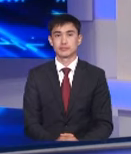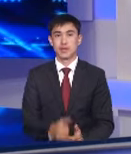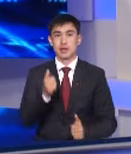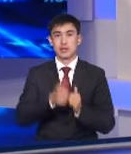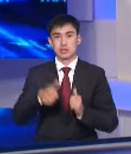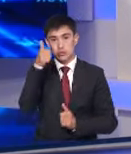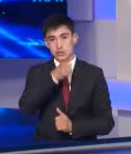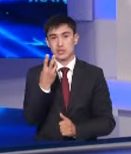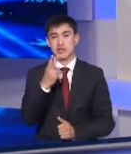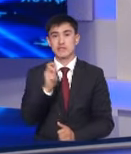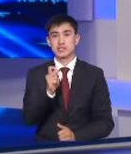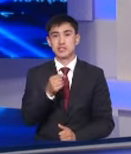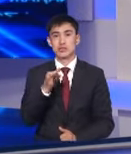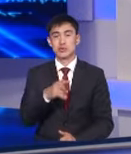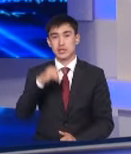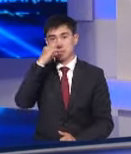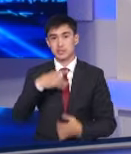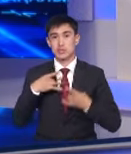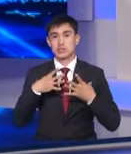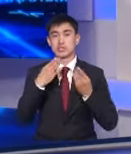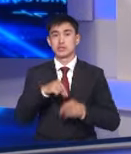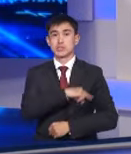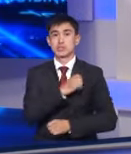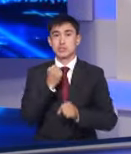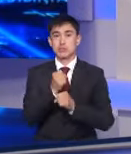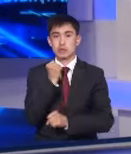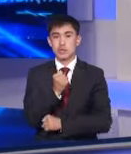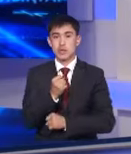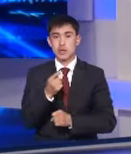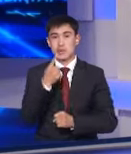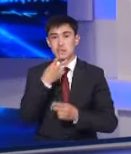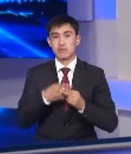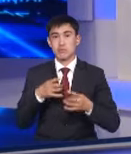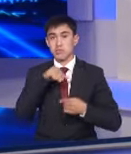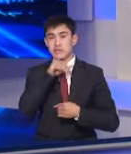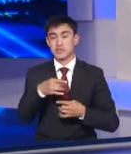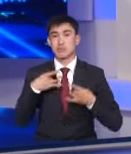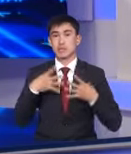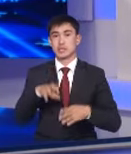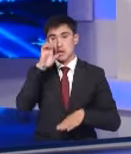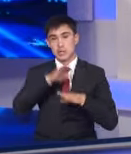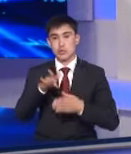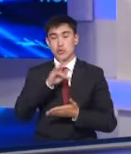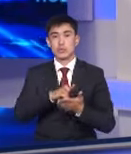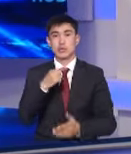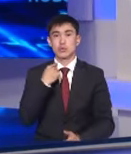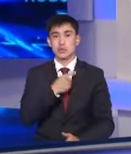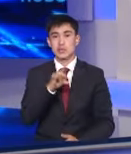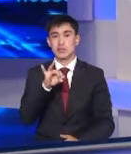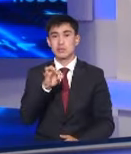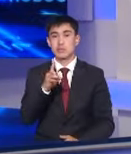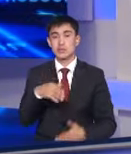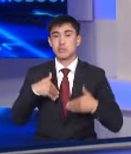Каждый год 3 воскресенье июня казахстанцы отмечают День медицинского работника. В преддверии этого профессионального праздника аким города Талдыкурган